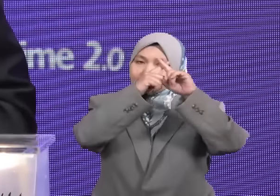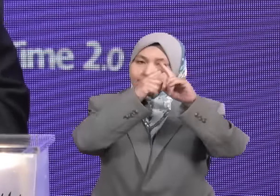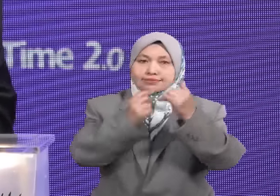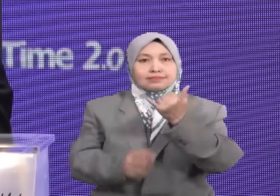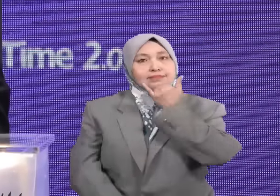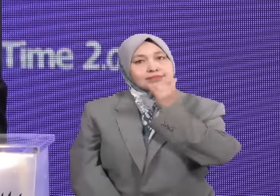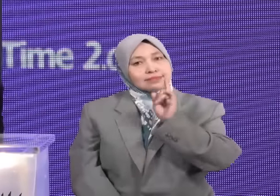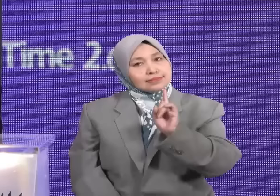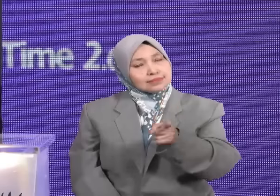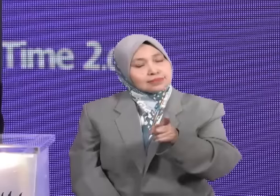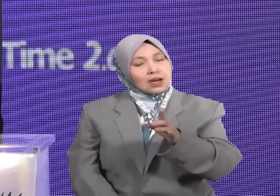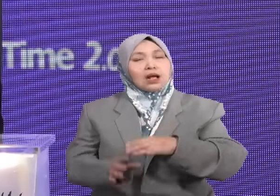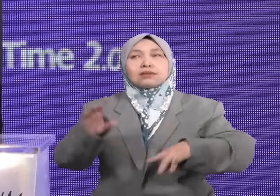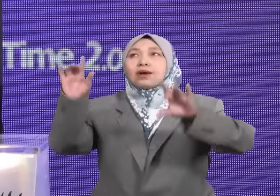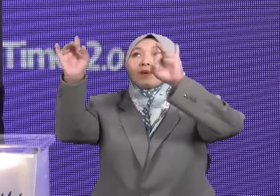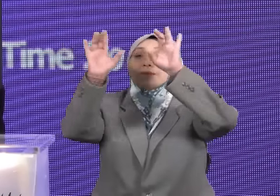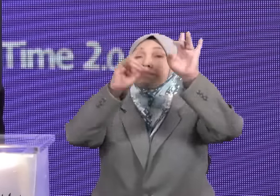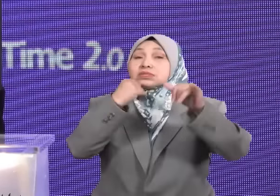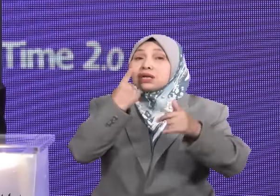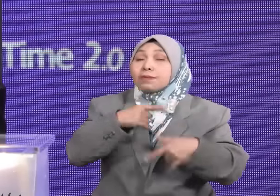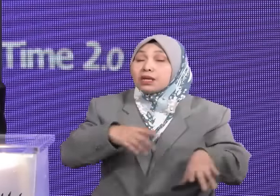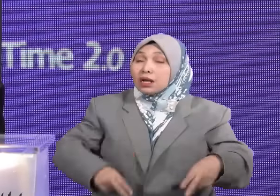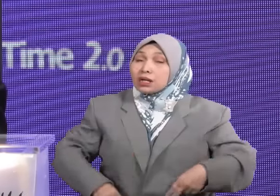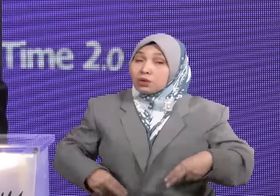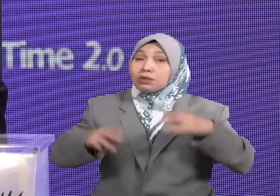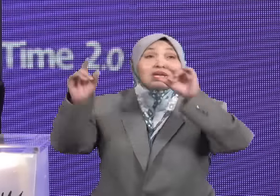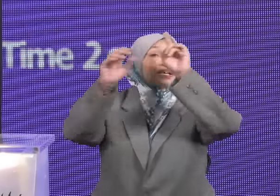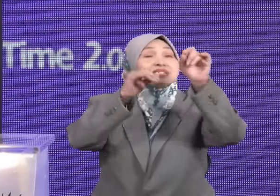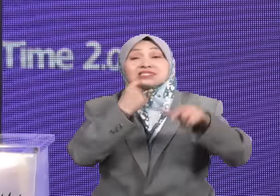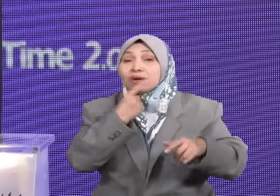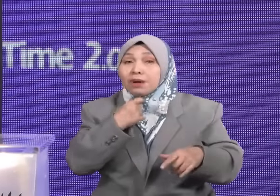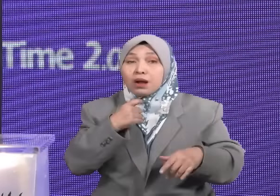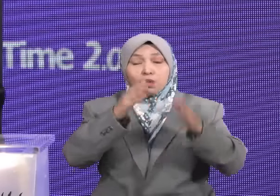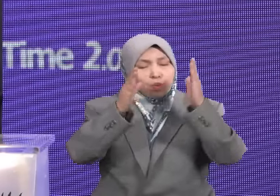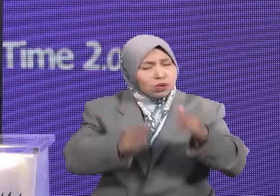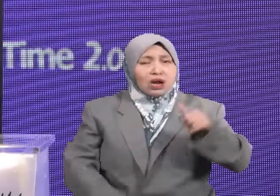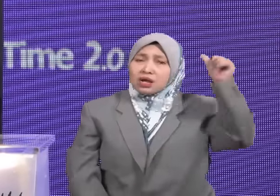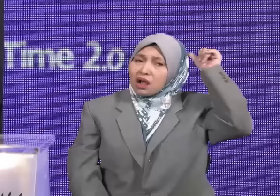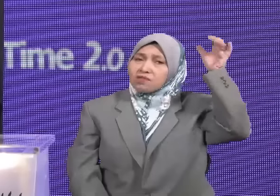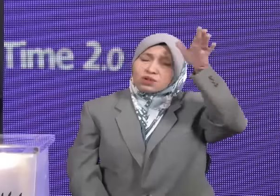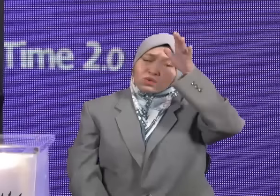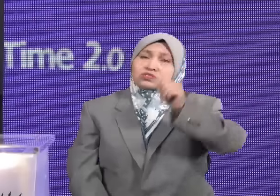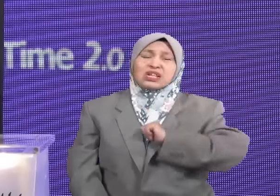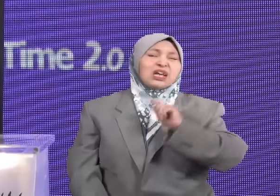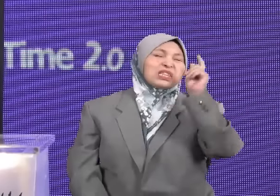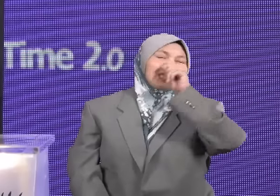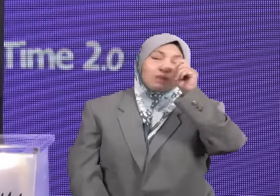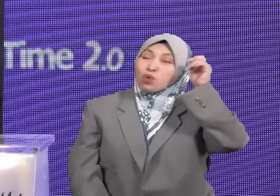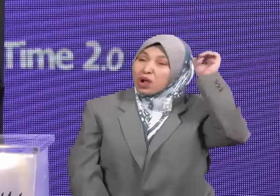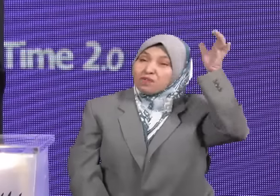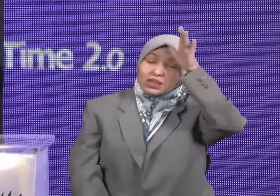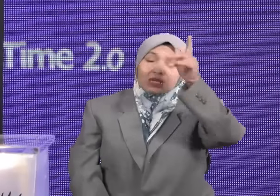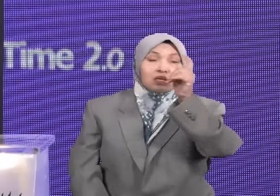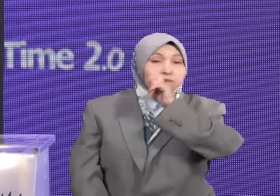Jadi dihiaskan ini, siapa yang hidupkan, yang hiaskan ini ialah orang-orang kafir ini sendiri. Dia tertipu. Ya. Salah satu daripada